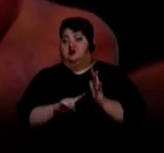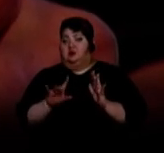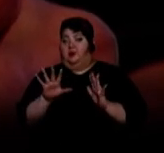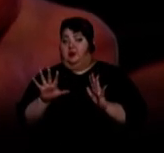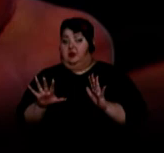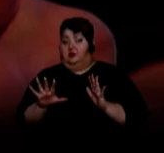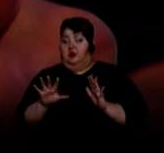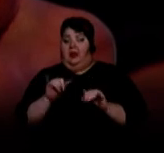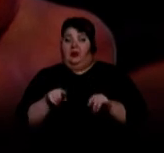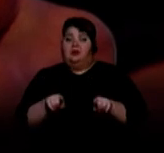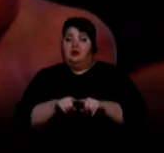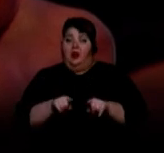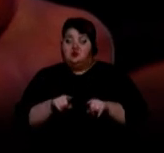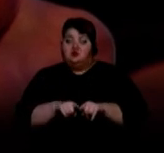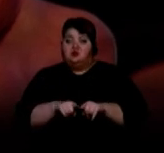098-555-0165 і також